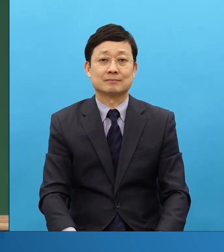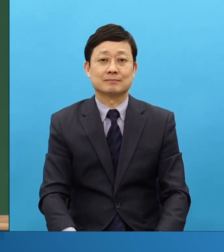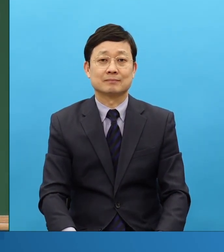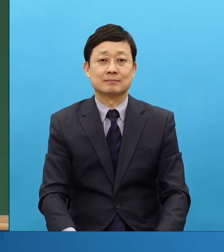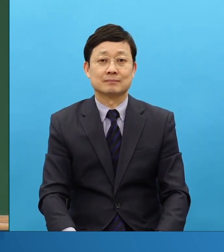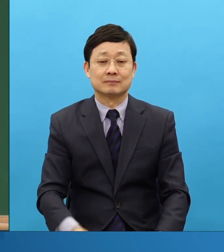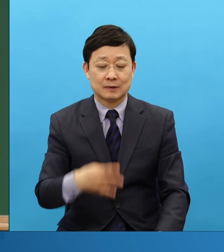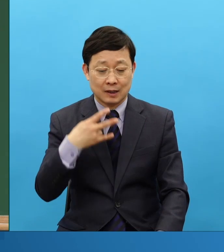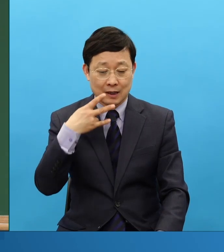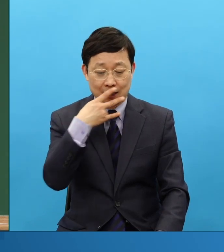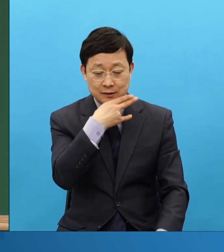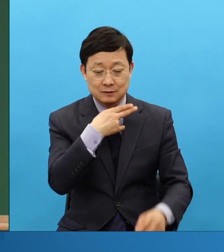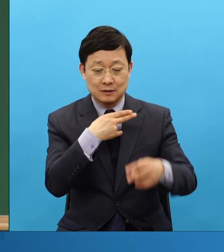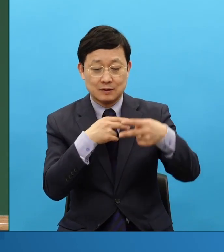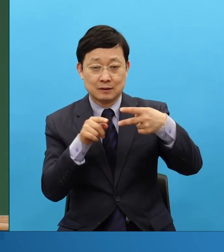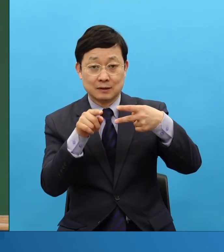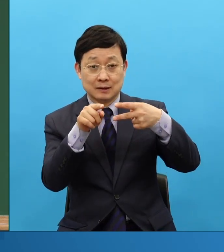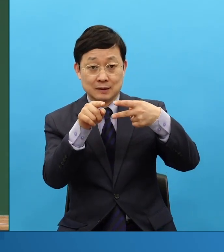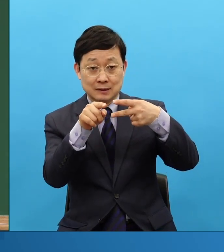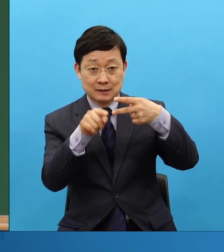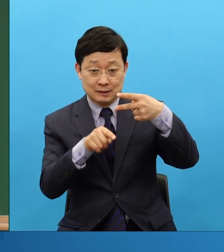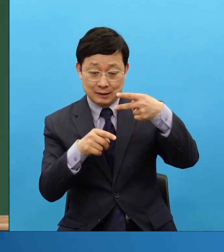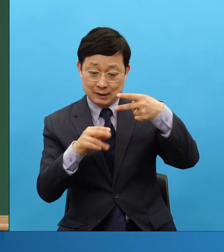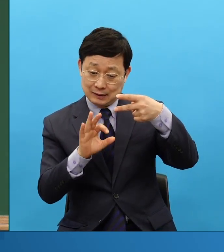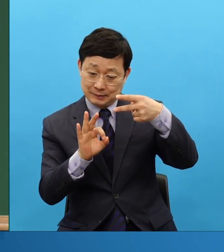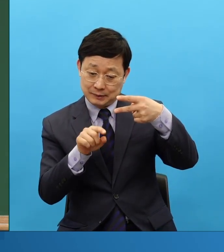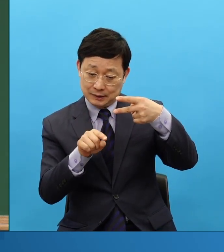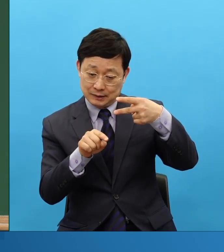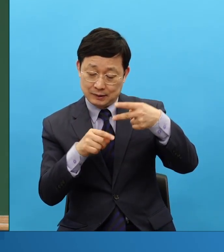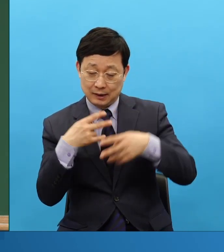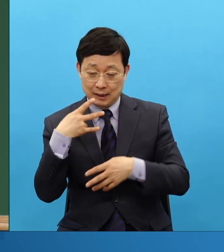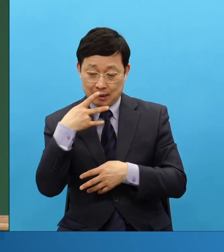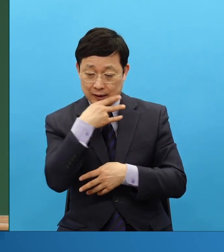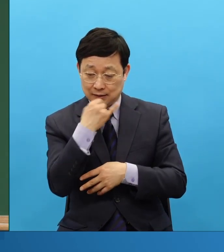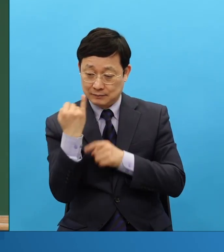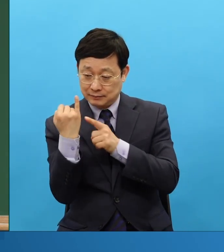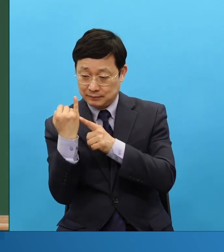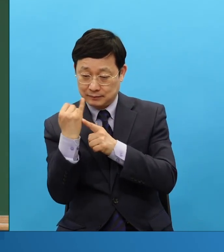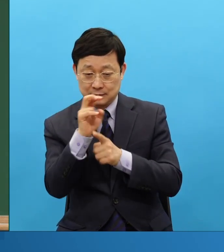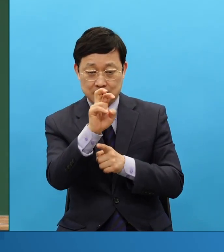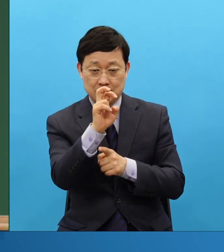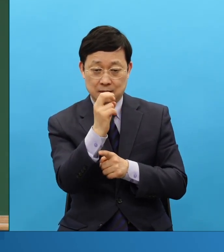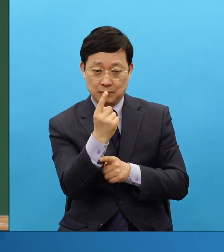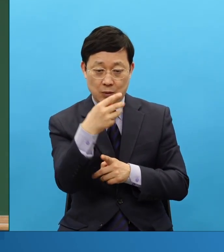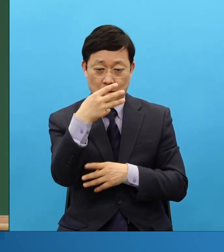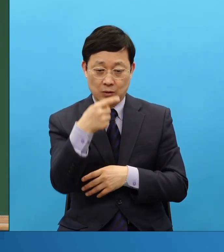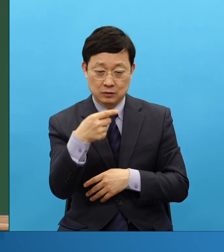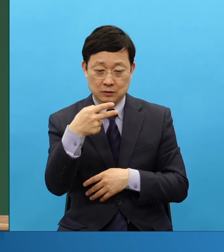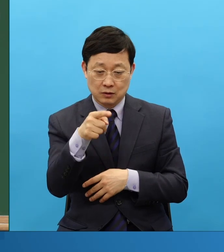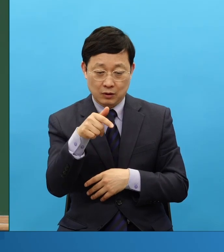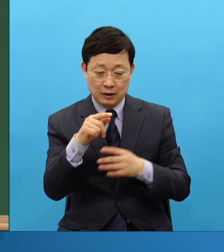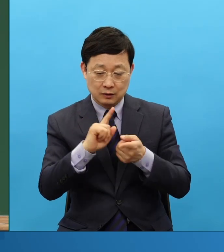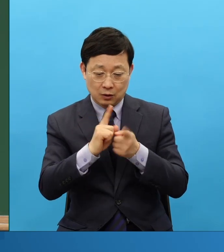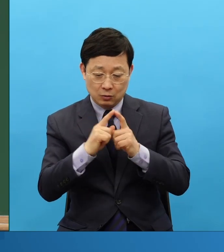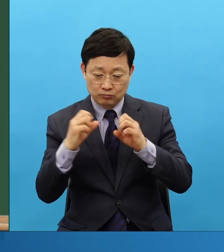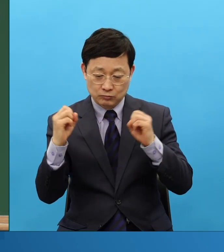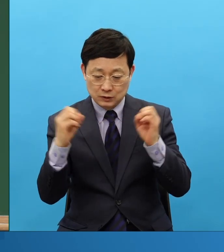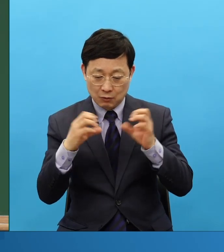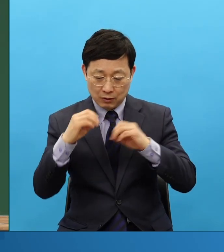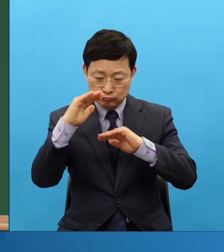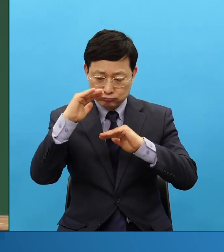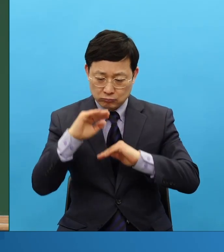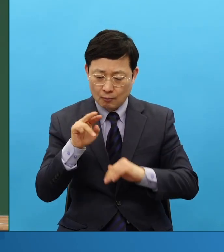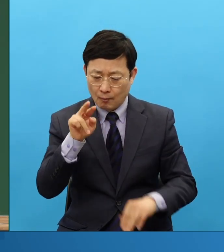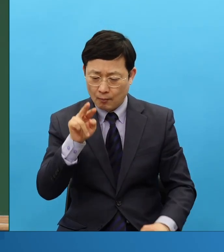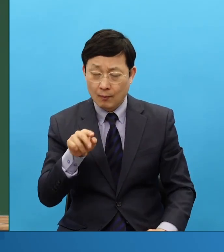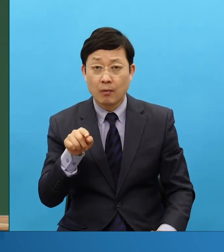에스더 2장 10절에도 모르드개와 에스더의 대화입니다. Now, Esther chapter 2 verse 10, it was a conversation between